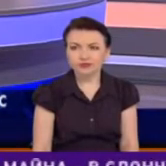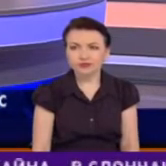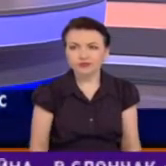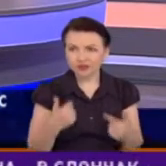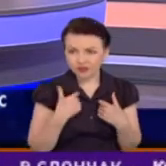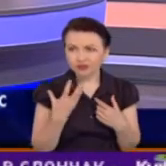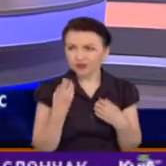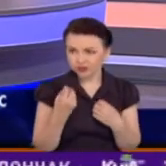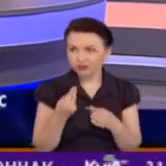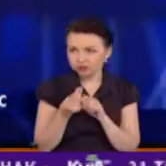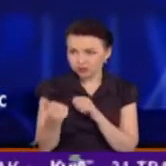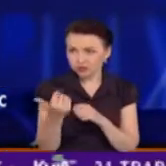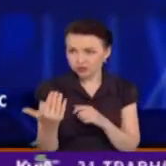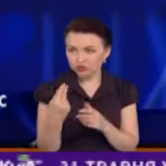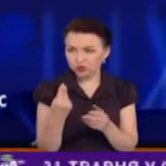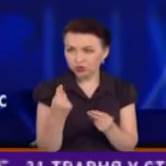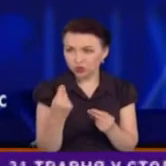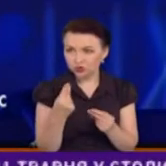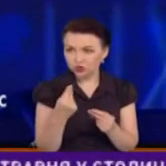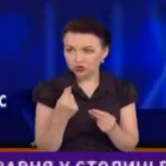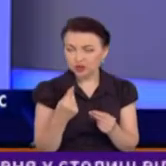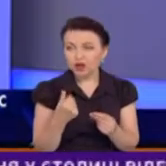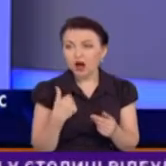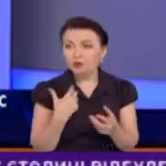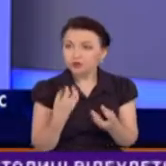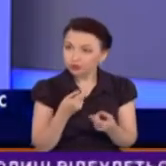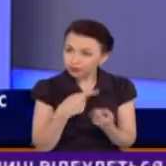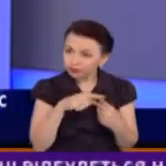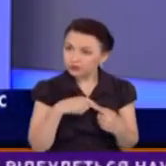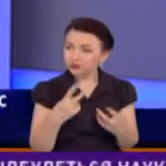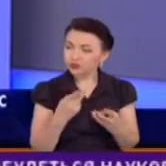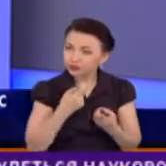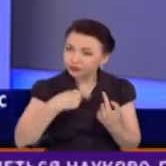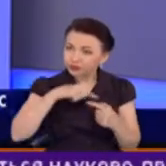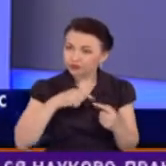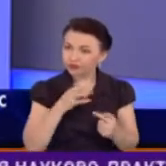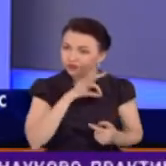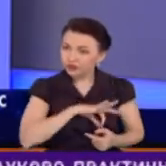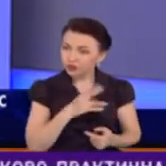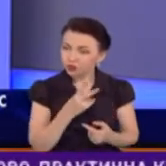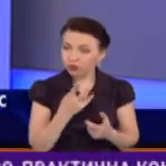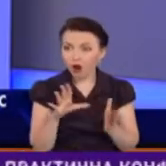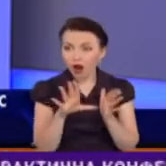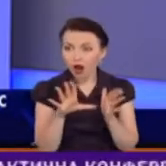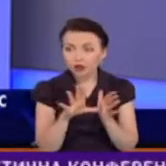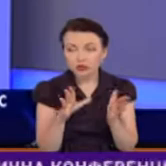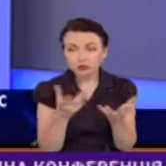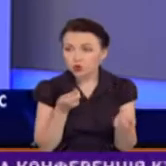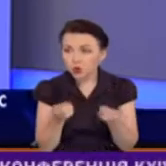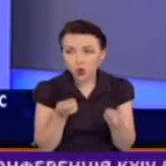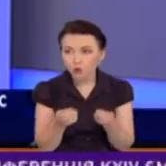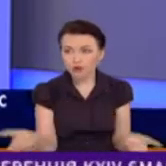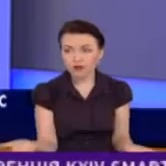ще вам гроші буду платити. Так, а потім мені щось треба ще заробити. Ну, зрозуміло, да? Тобто ціна електроенергії починає бути неконтрольована. Це